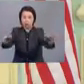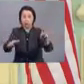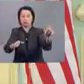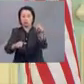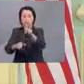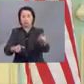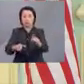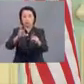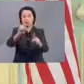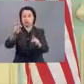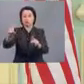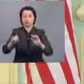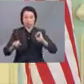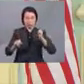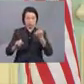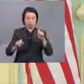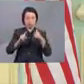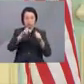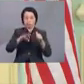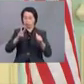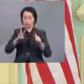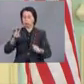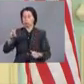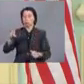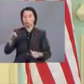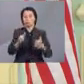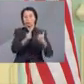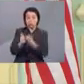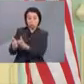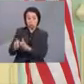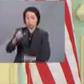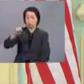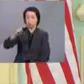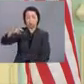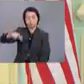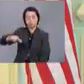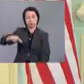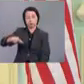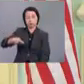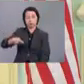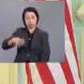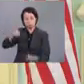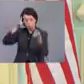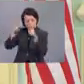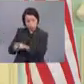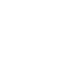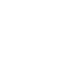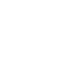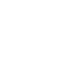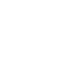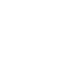zoo pada 10 Jun 2020 tertakluk pada SOP yang telah pun dipersetujui.